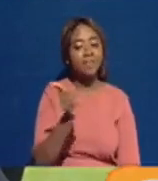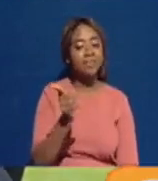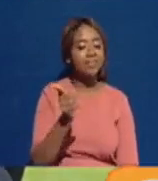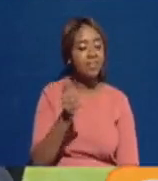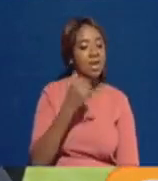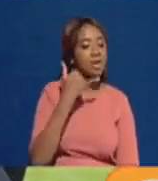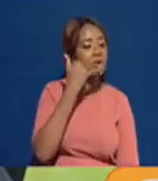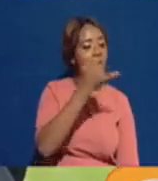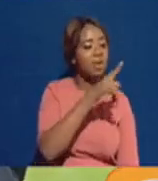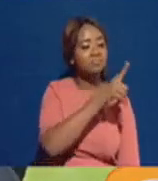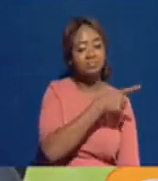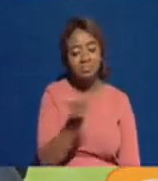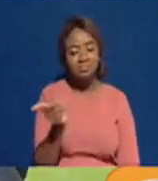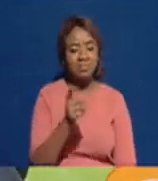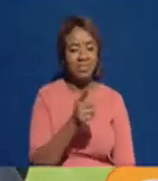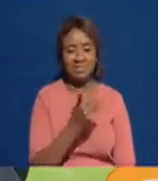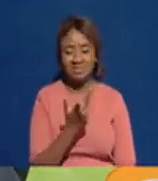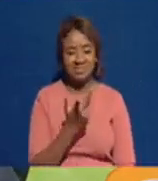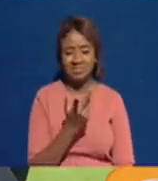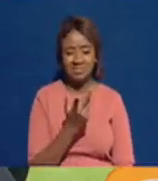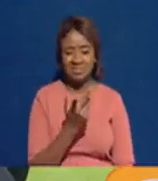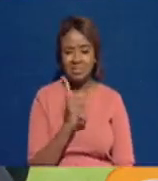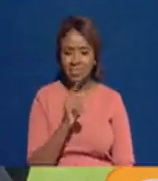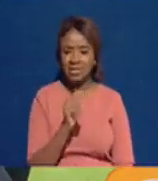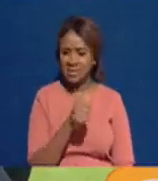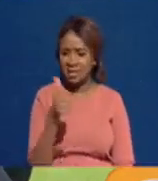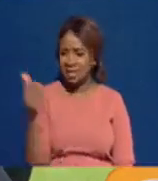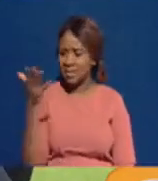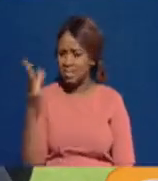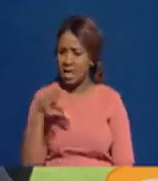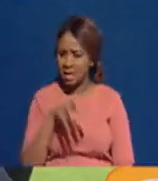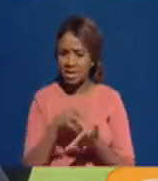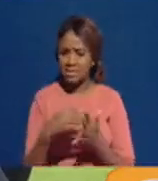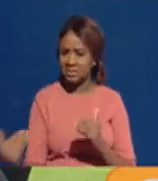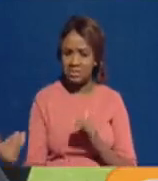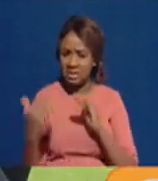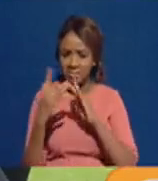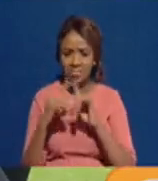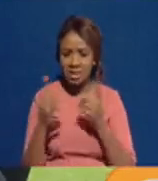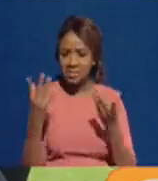Na wengine hapa walikuwa na makase ambayo haieleweki.